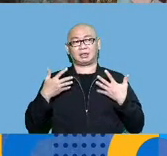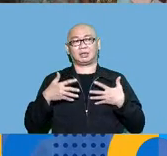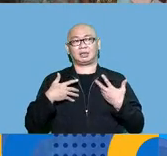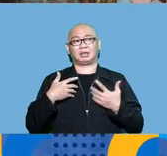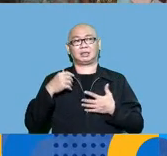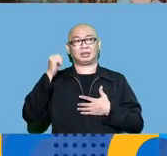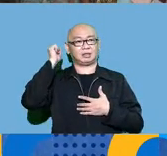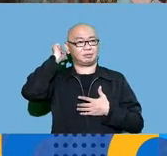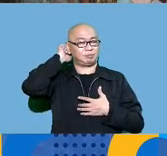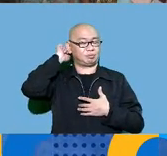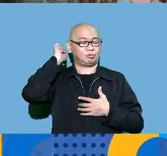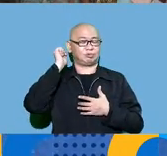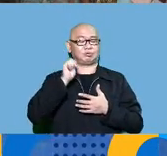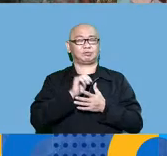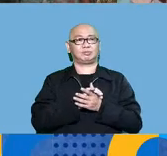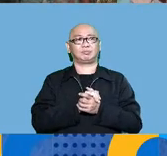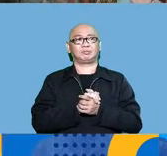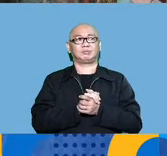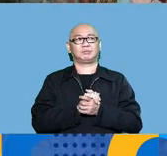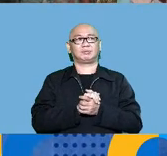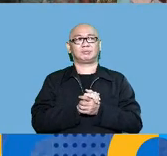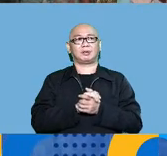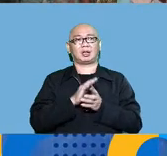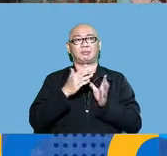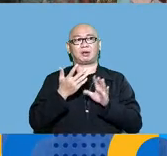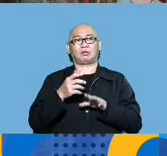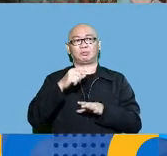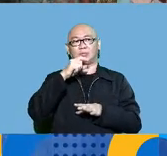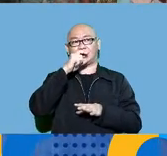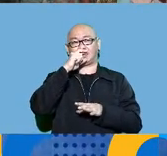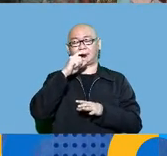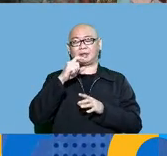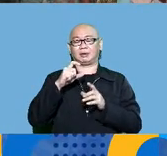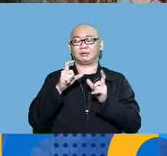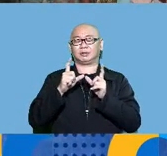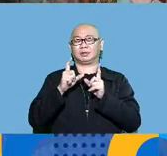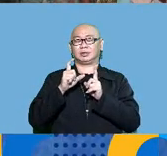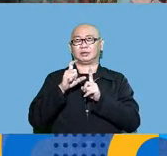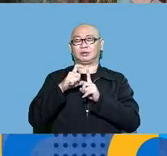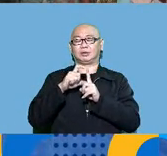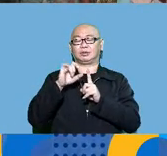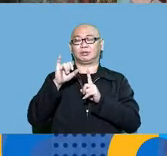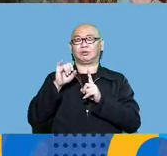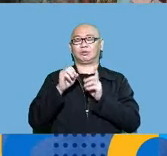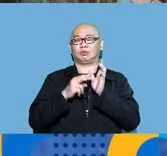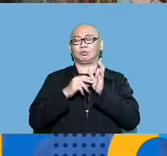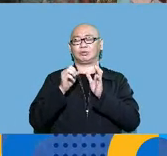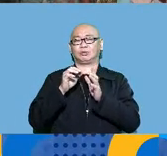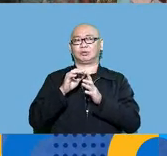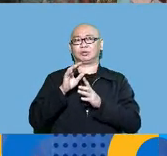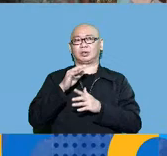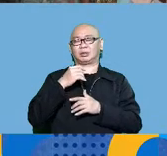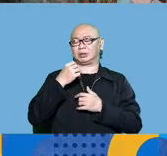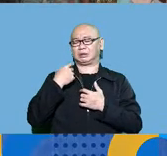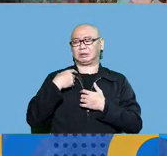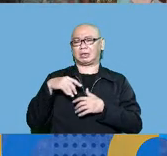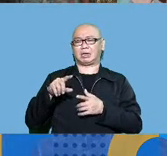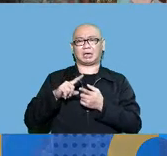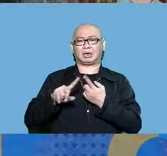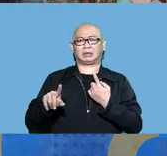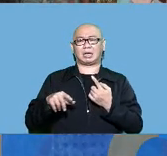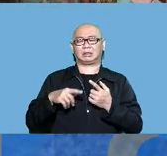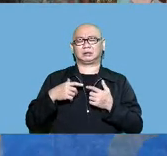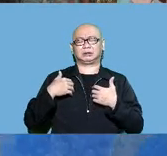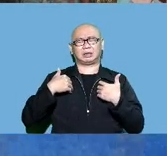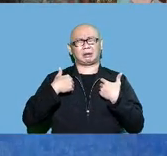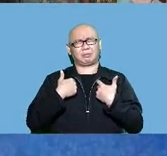Ibu Mukminah, almarhum Bapak Sudjono, yang tidak kenal lelah berjuang keras